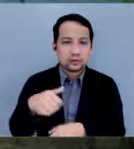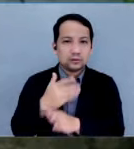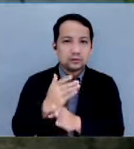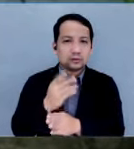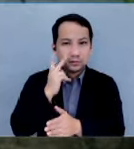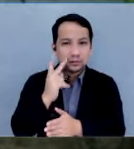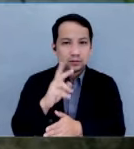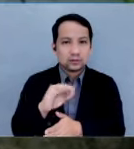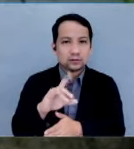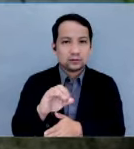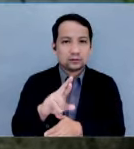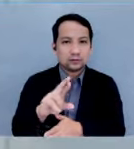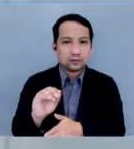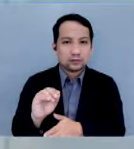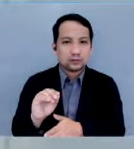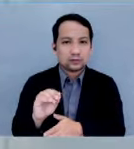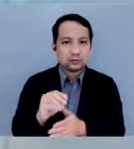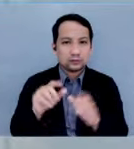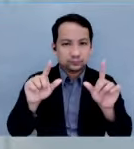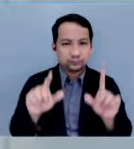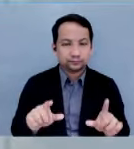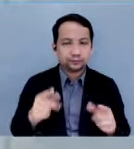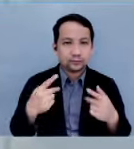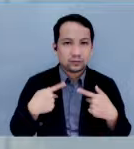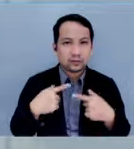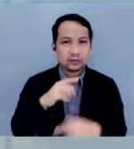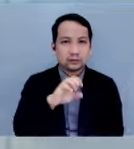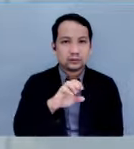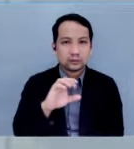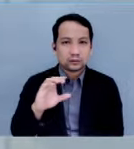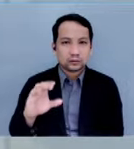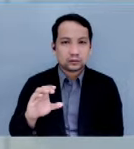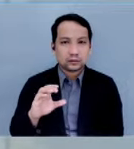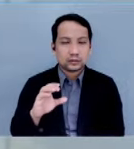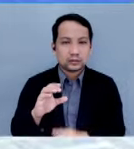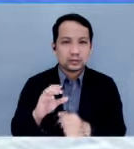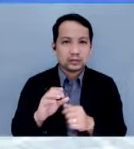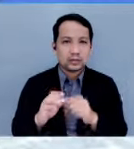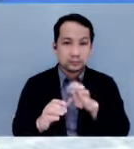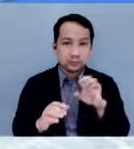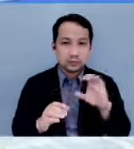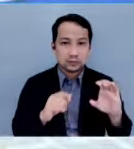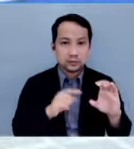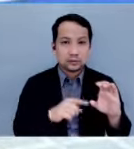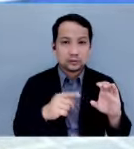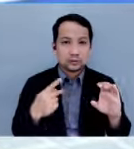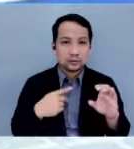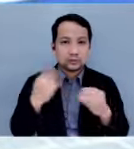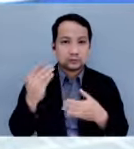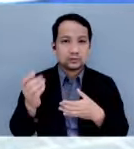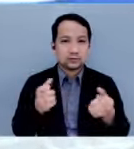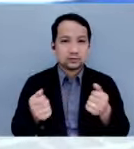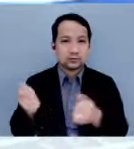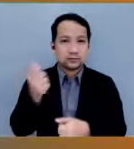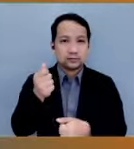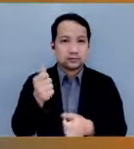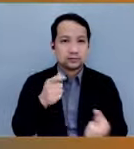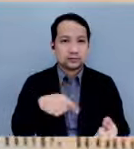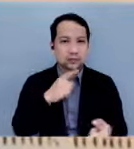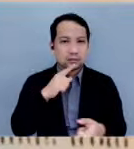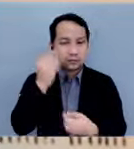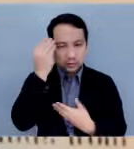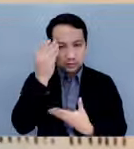Frio Garden Resort na Kapaskil na may Environmental Compliance Certificate o ECC sila. ayon sa supervisor ng resort, sumunod sila